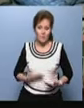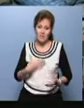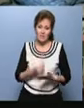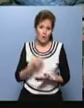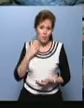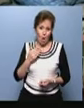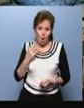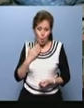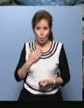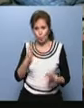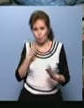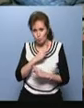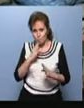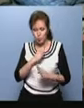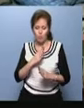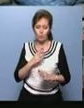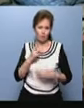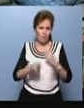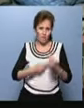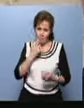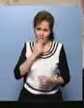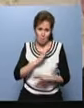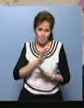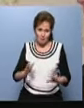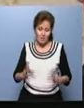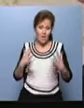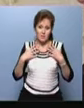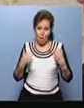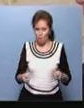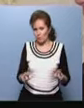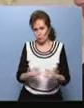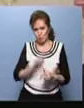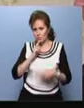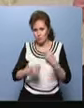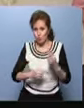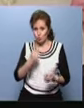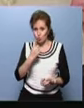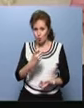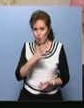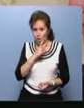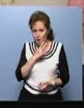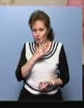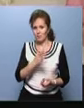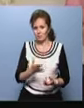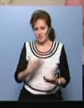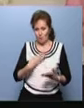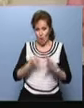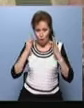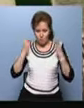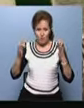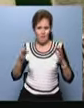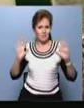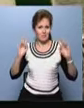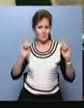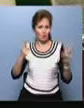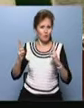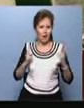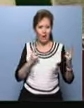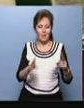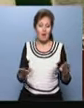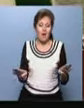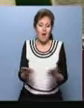жаловаться не привыкла. Как, впрочем, и на здоровье. 100-летний юбилей Наталья Устиновна зажигала наравне с праправнуками. На юбилей